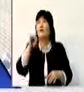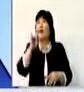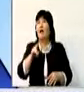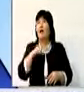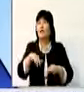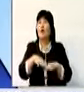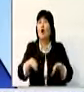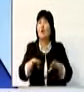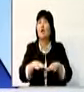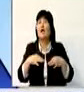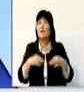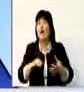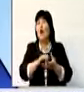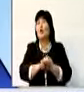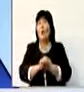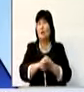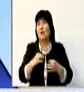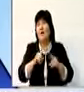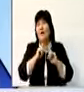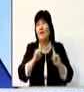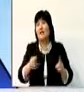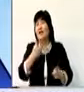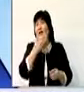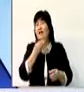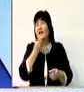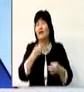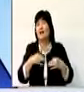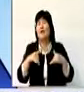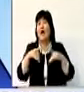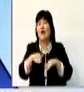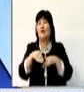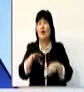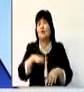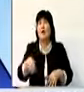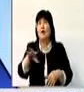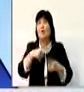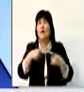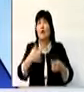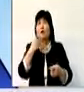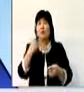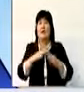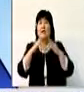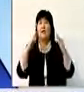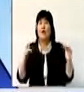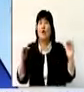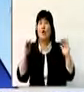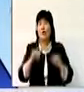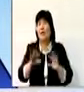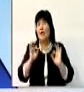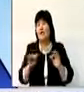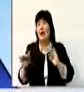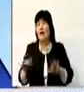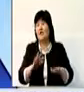халқына ортақ мереке, достық мерекесін ерекше сән салтанатымен атап өтті. Сан ұлттың өкілдерін бір шаңырақ астында ұйыстырған игі